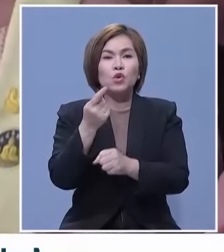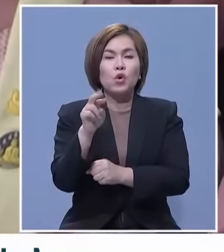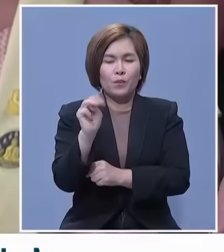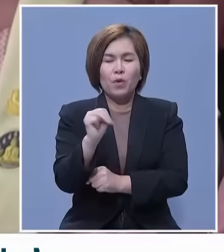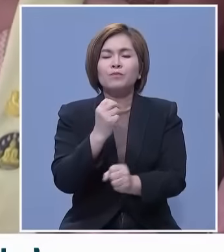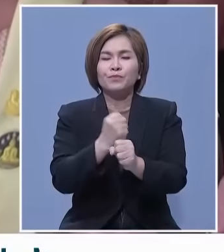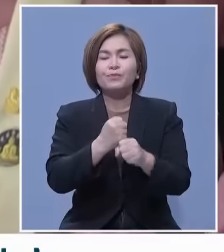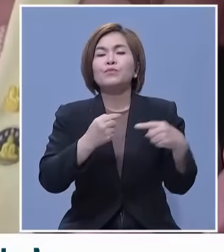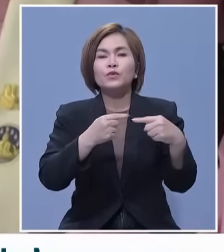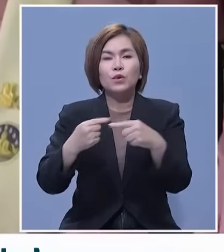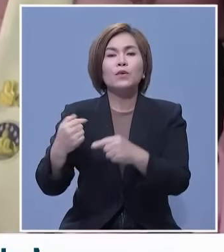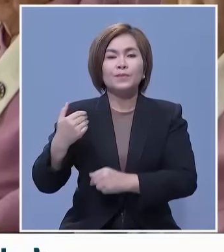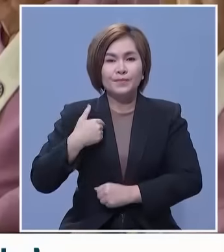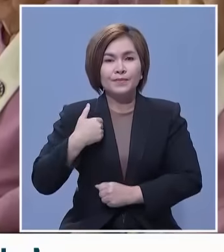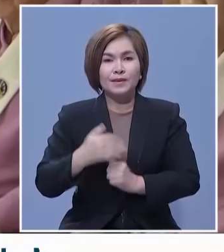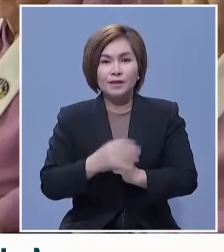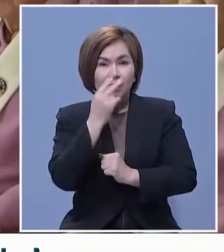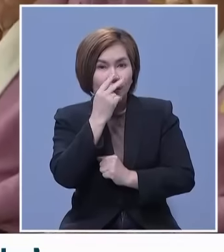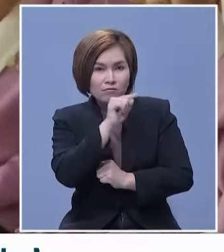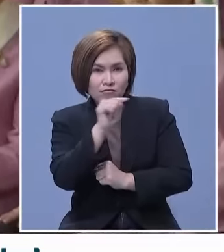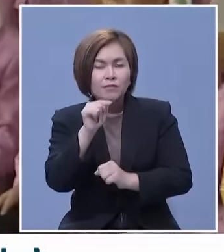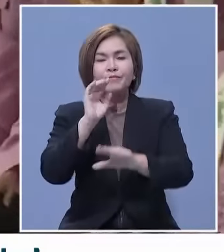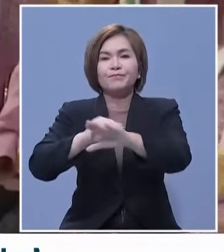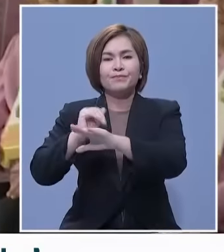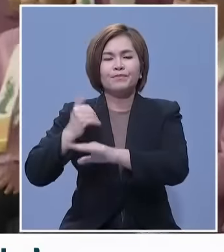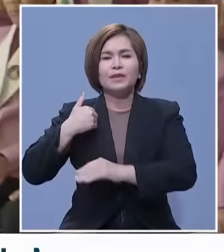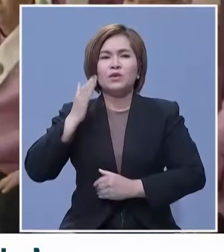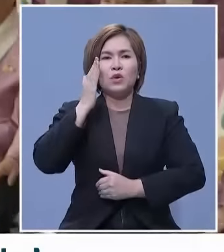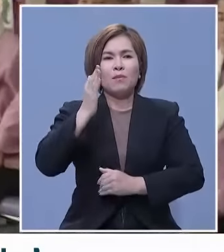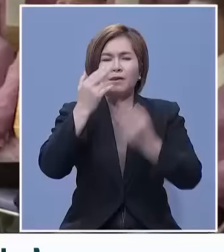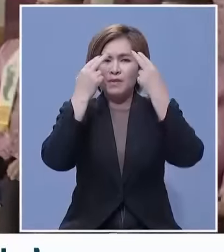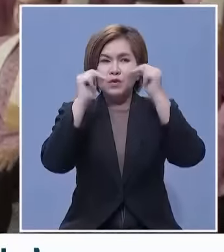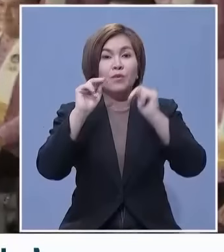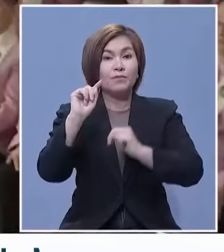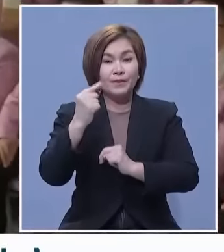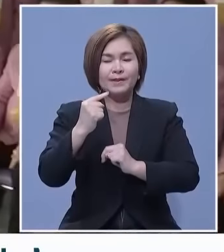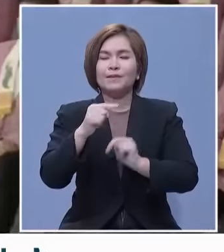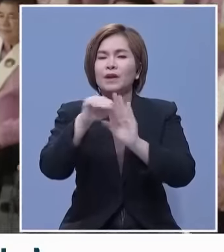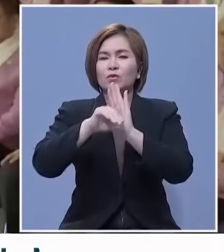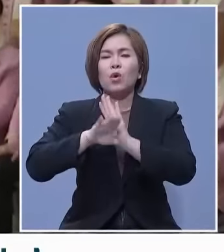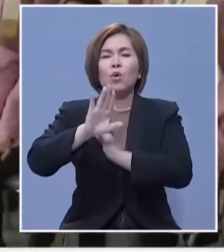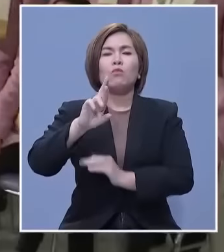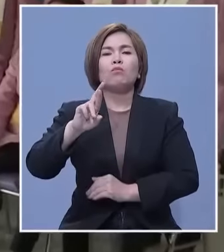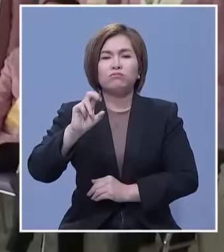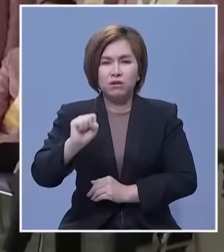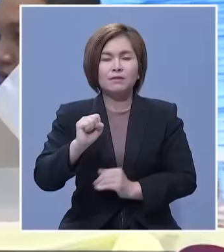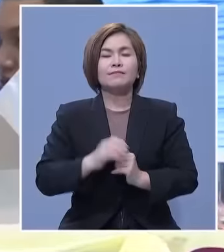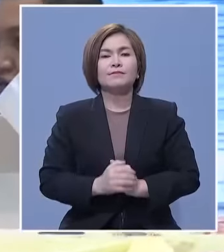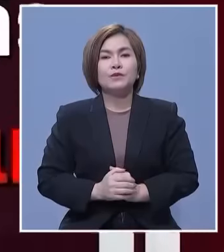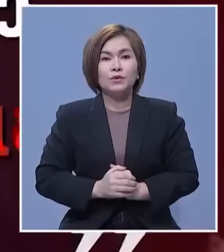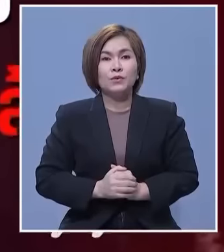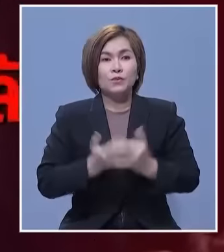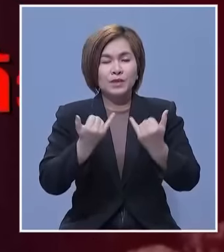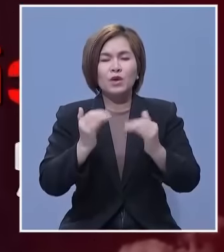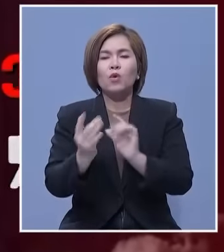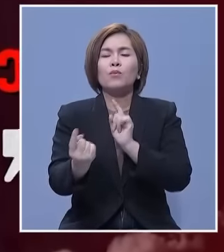การอยู่และหลายคนก็มีความสามารถการเลือกนายกคนต่อไปหลังจากนี้เป็นกระบวนการของสภาส่วนวันนี้ไม่ได้มีใครเข้ามา